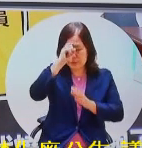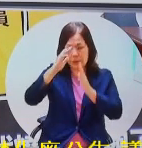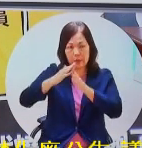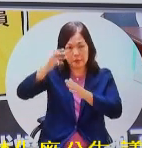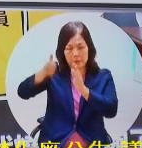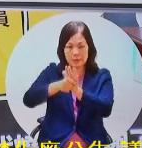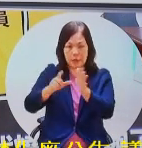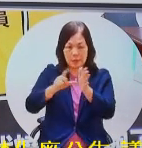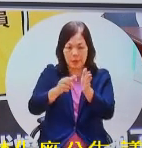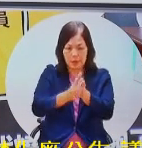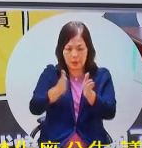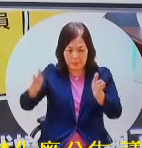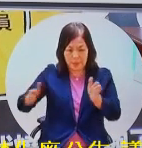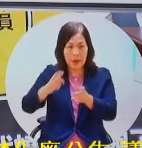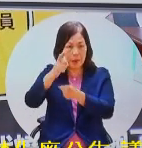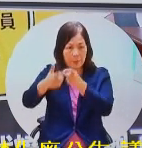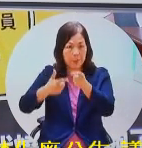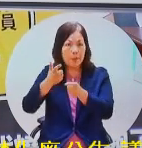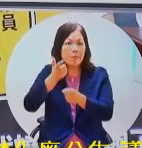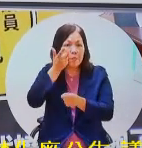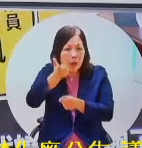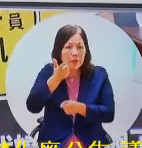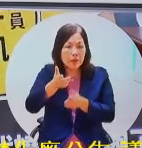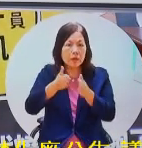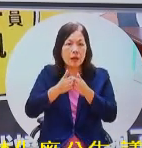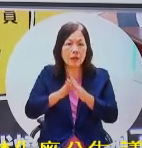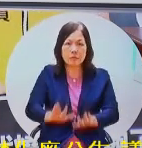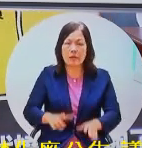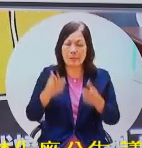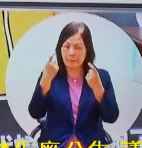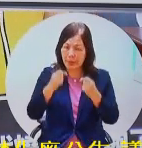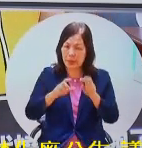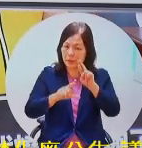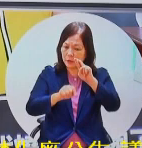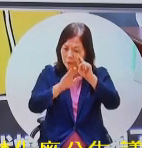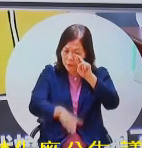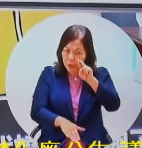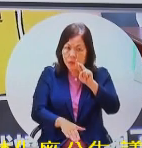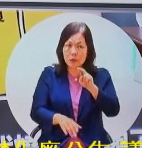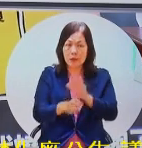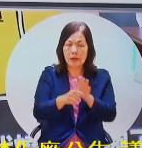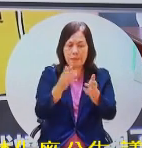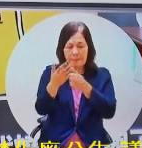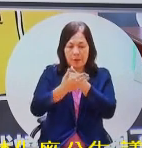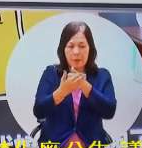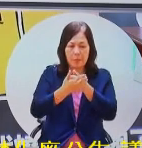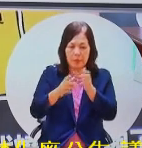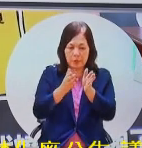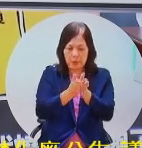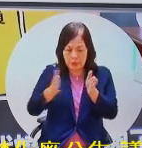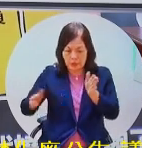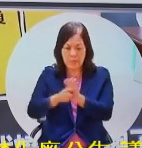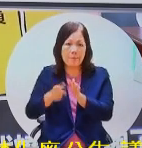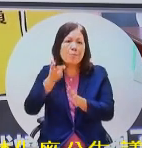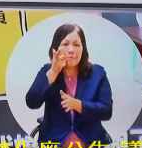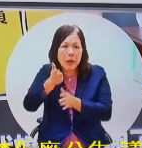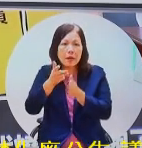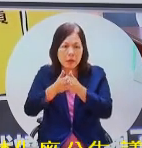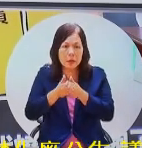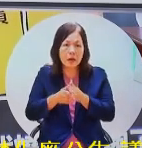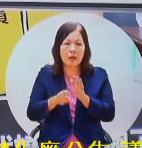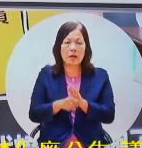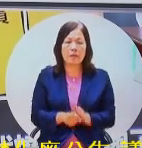半年，半年就是他们的约是今年年底，至少是帮我们拖延半年的时间。 二月延半年来缓